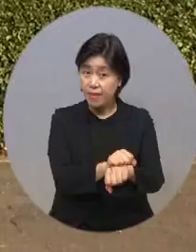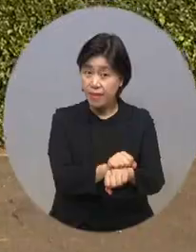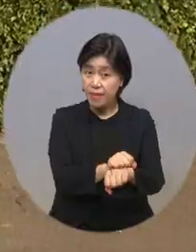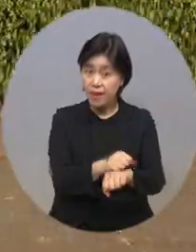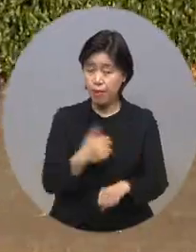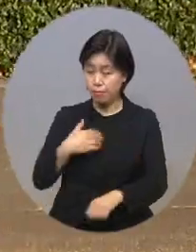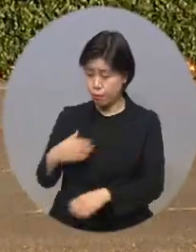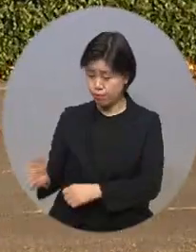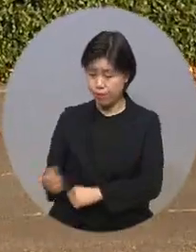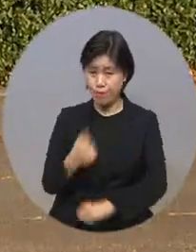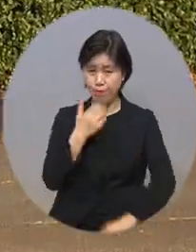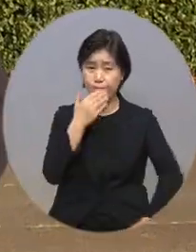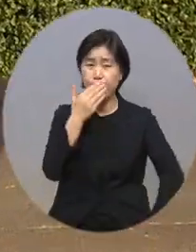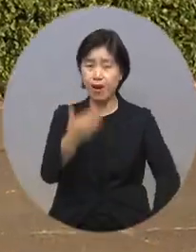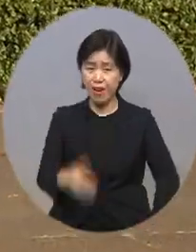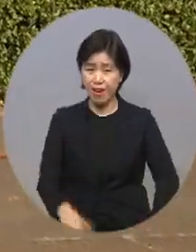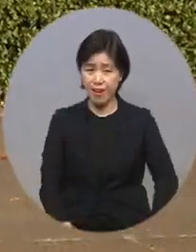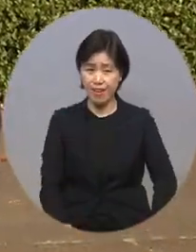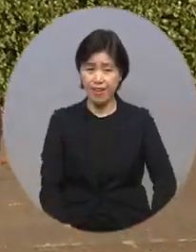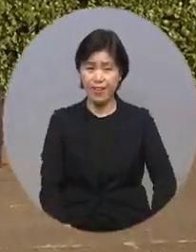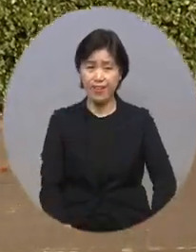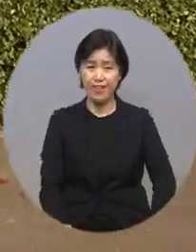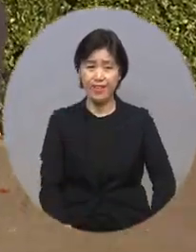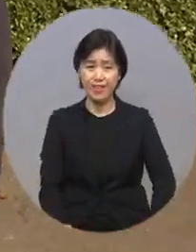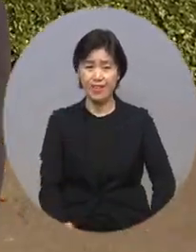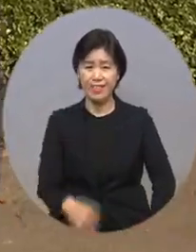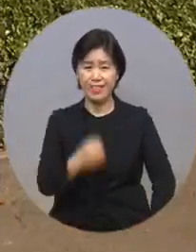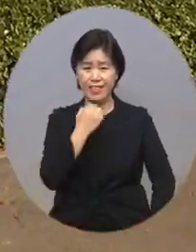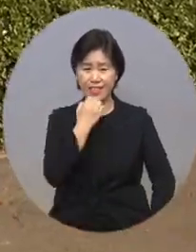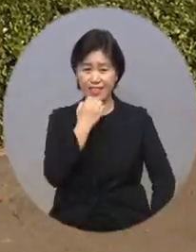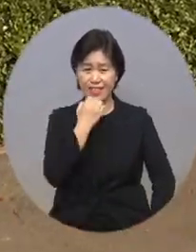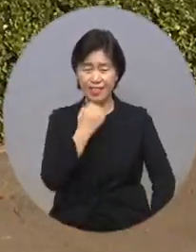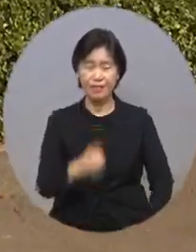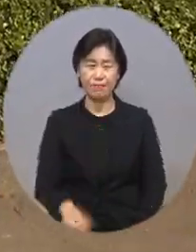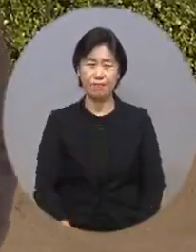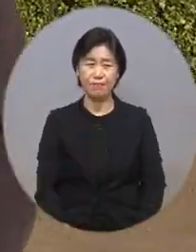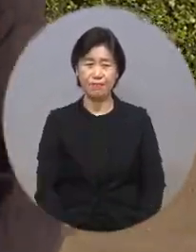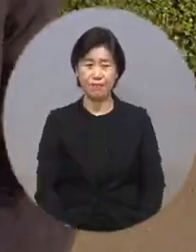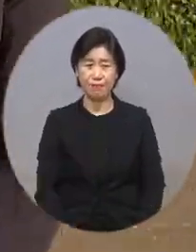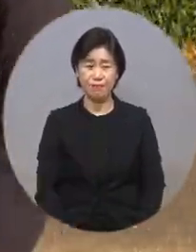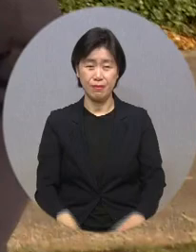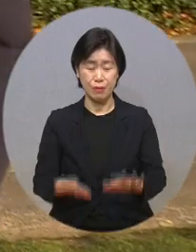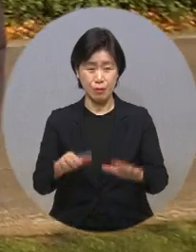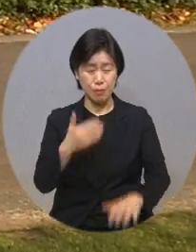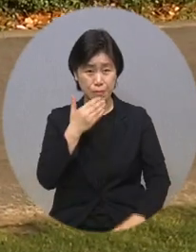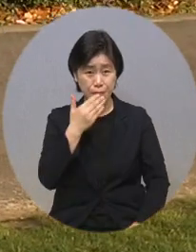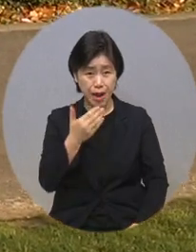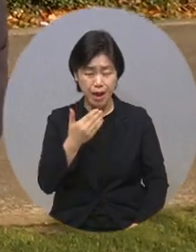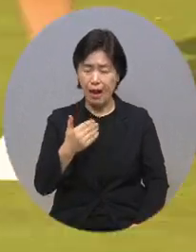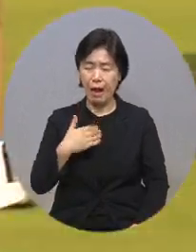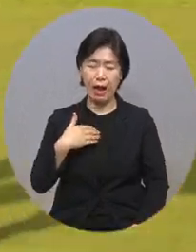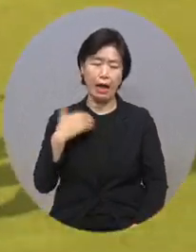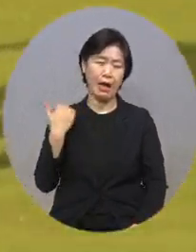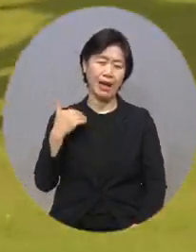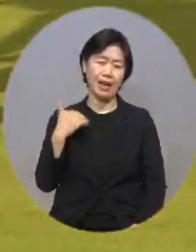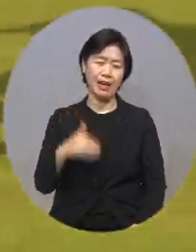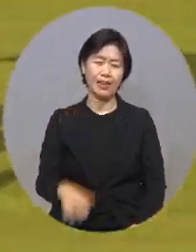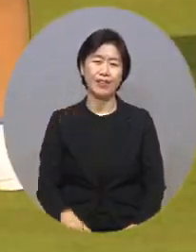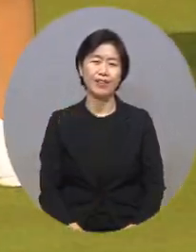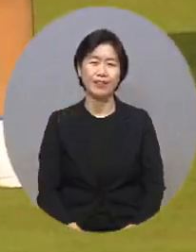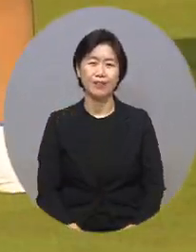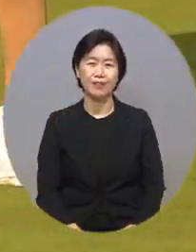저도 쳐도 될 뻔했어. 하지 않을까. 뭐, 이날 씨에 가능하시겠어요? 아우, 이날 씨는 안 되죠.